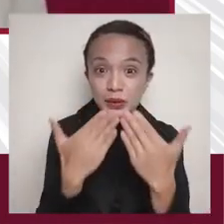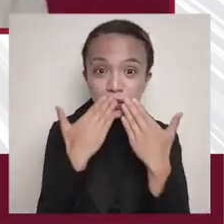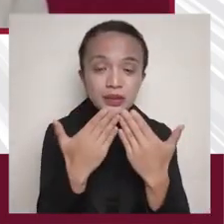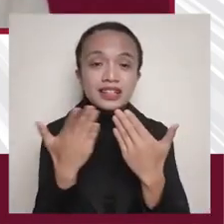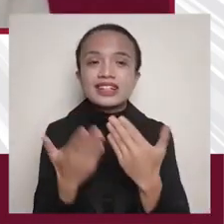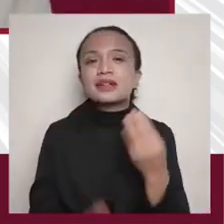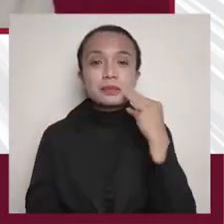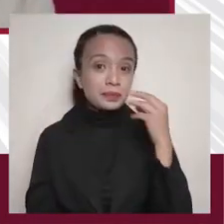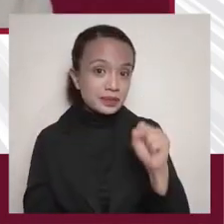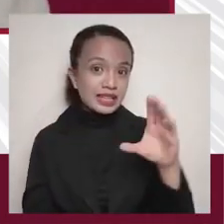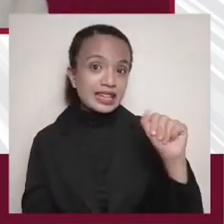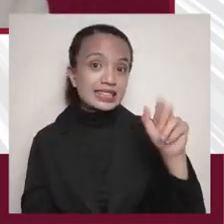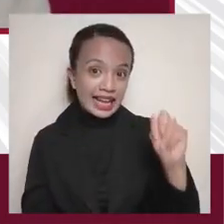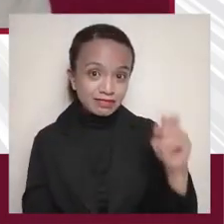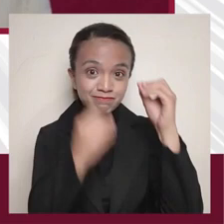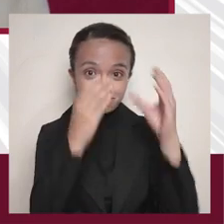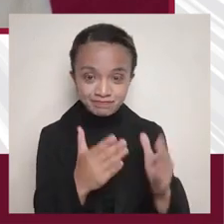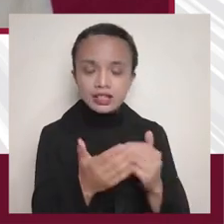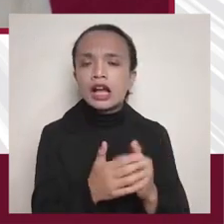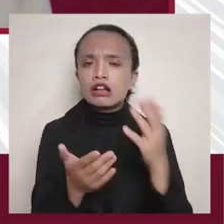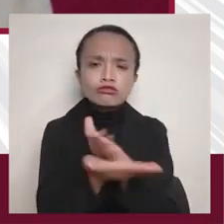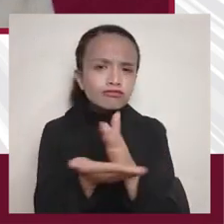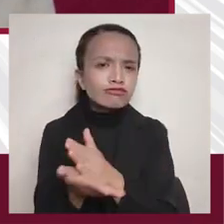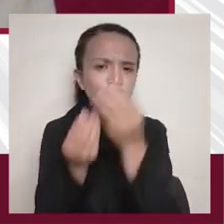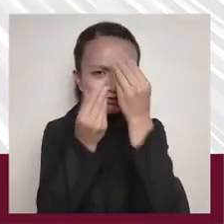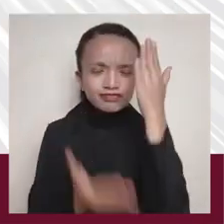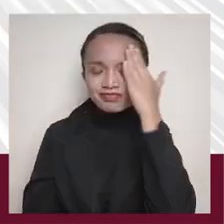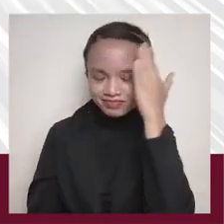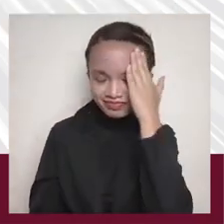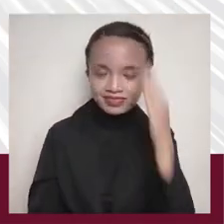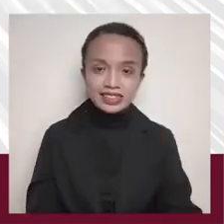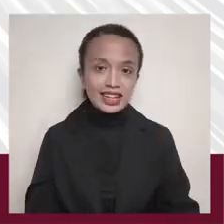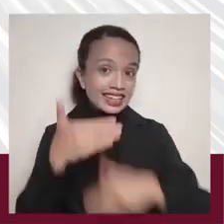Maraming salamat, Prof. Can, sa pagbabahagi ng iyong kaalaman sa amin ngayon.